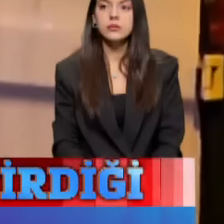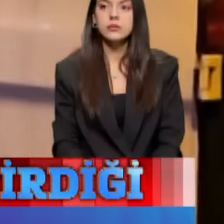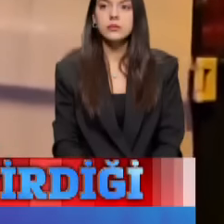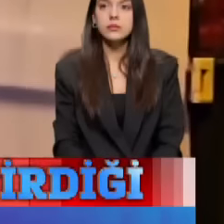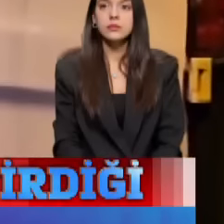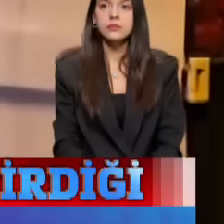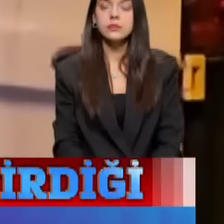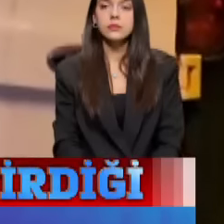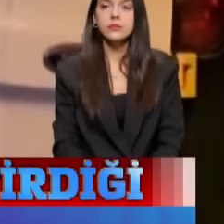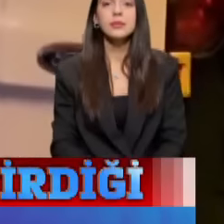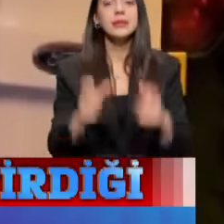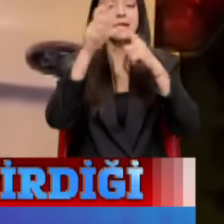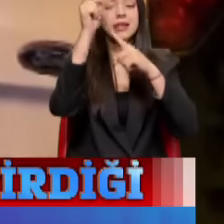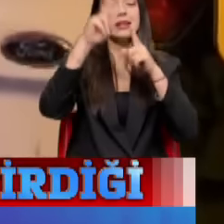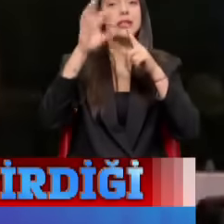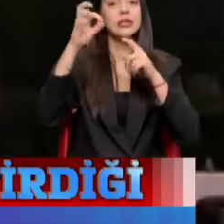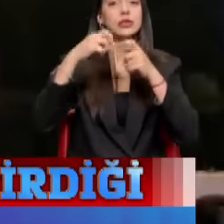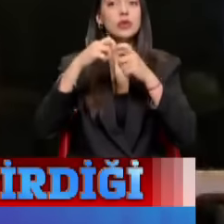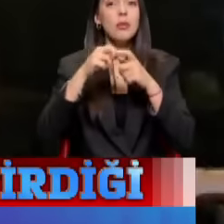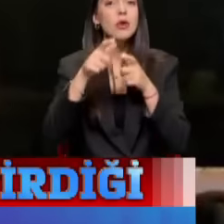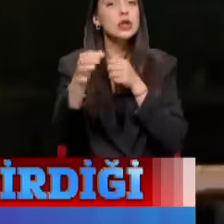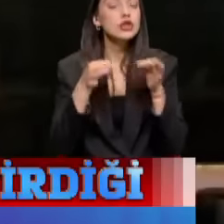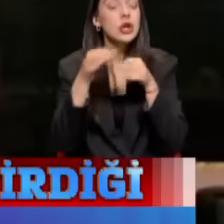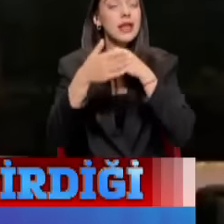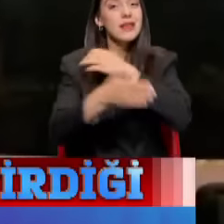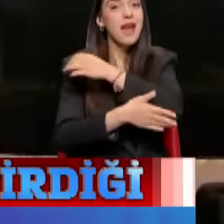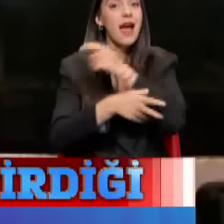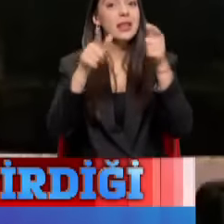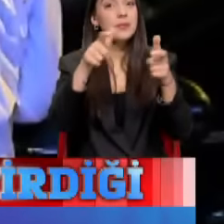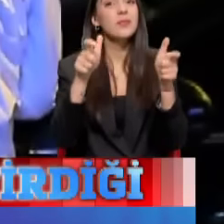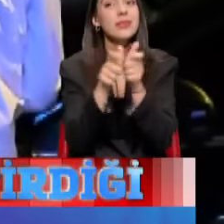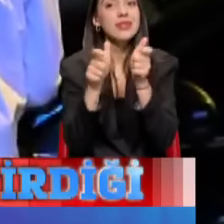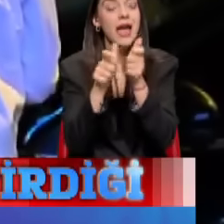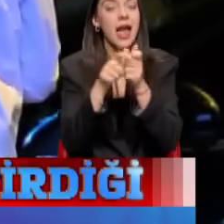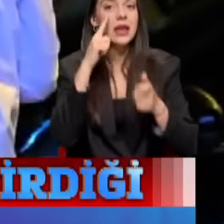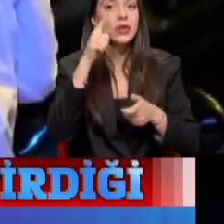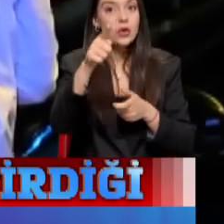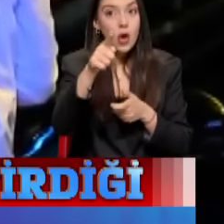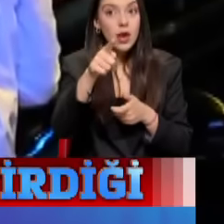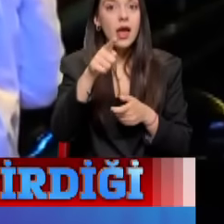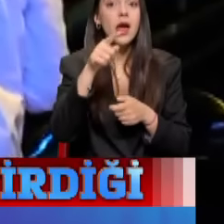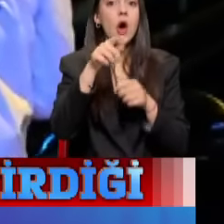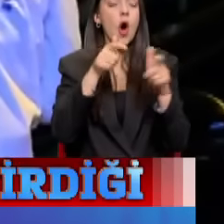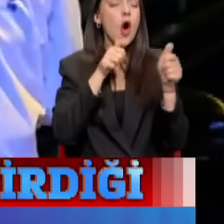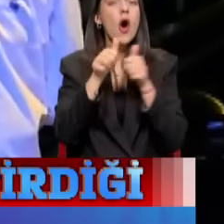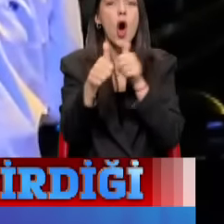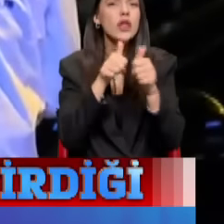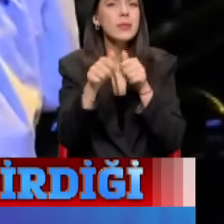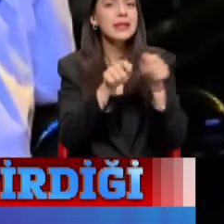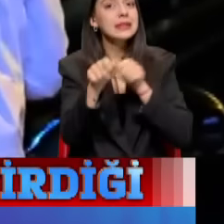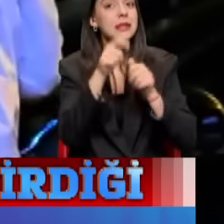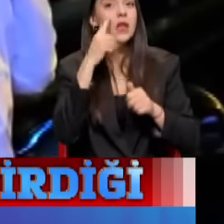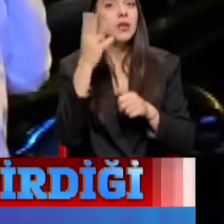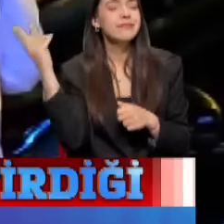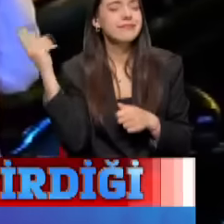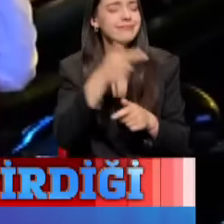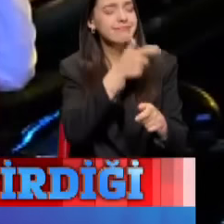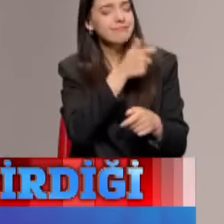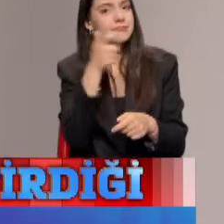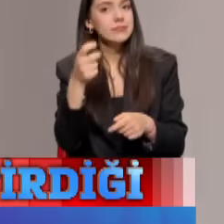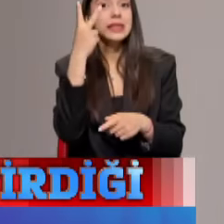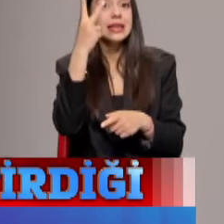kapat Sinoplular Sosyal Yardımlaşma ve Dayanışma derneğine otomatik silahlarla defalarca Ateş ettiler saldırıda